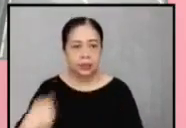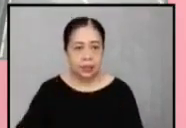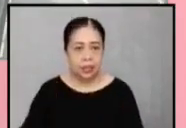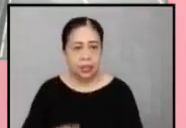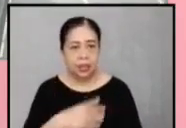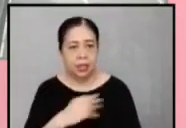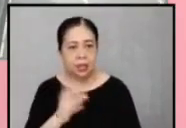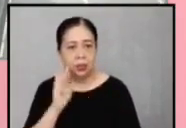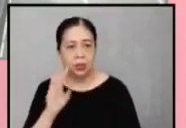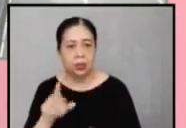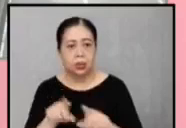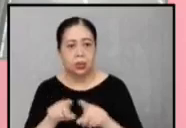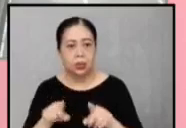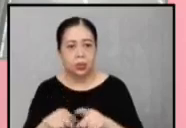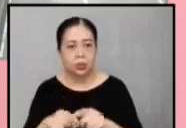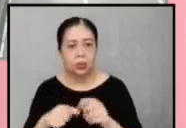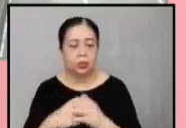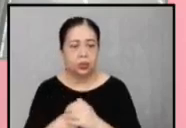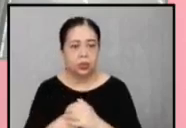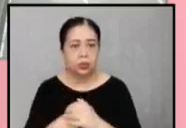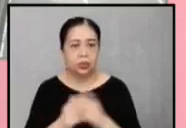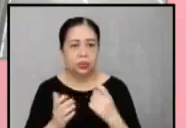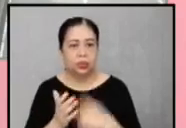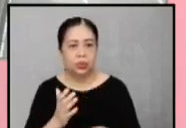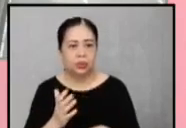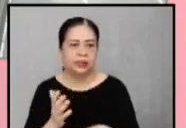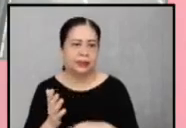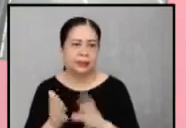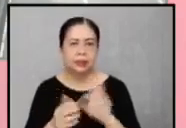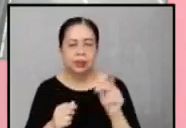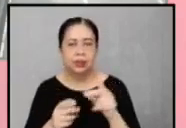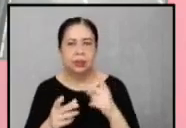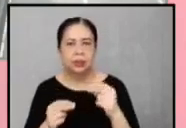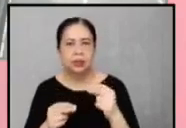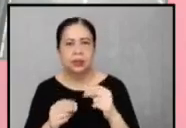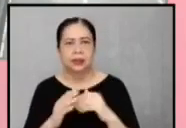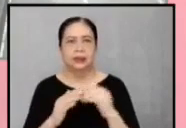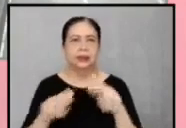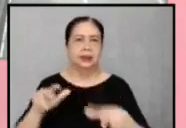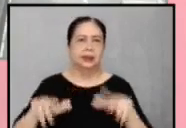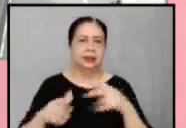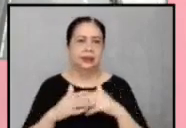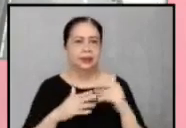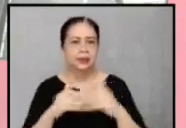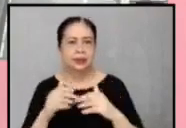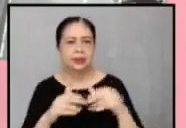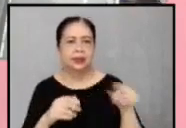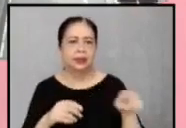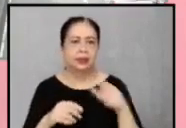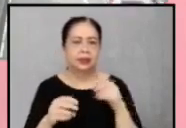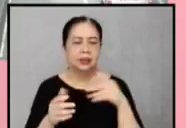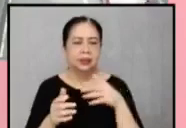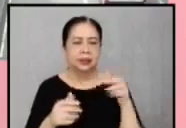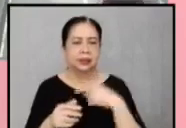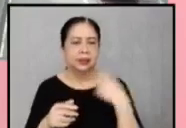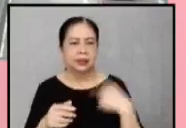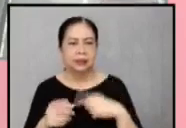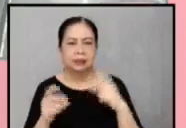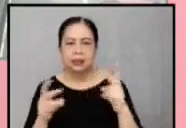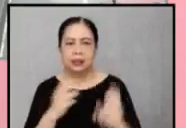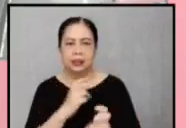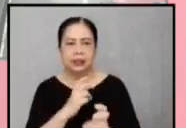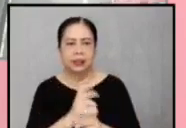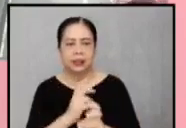also cause unnecessary discomforts on the part of China. Mm-hmm. So it's very difficult to negotiate